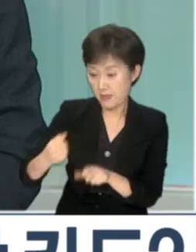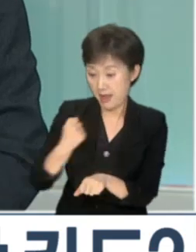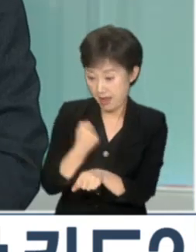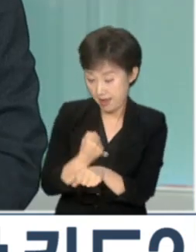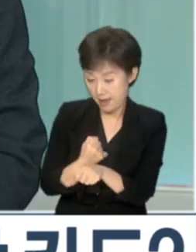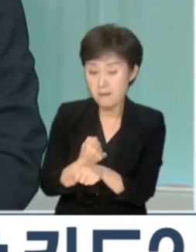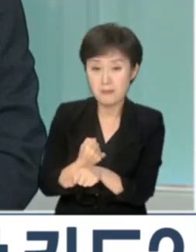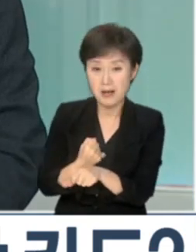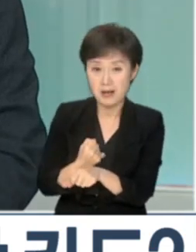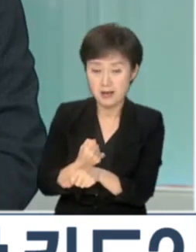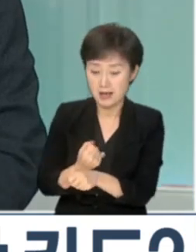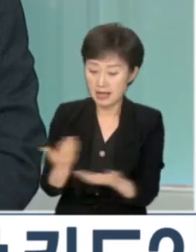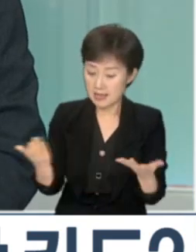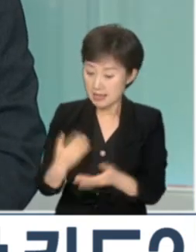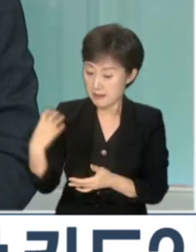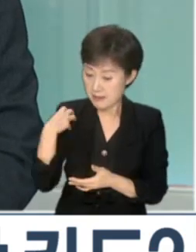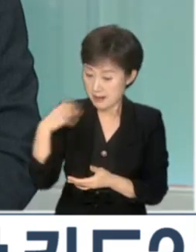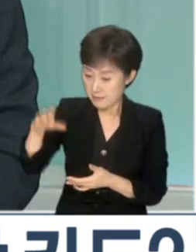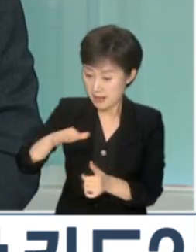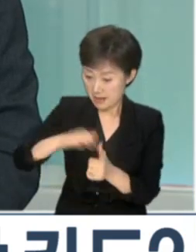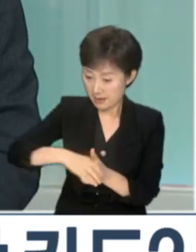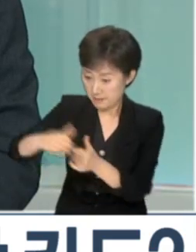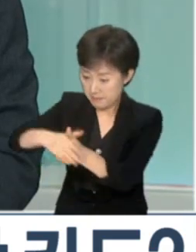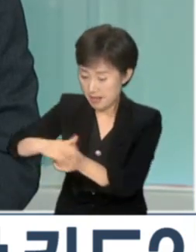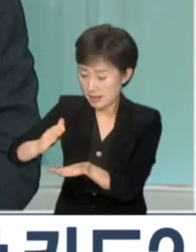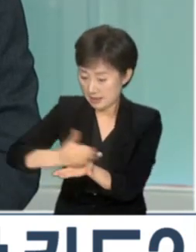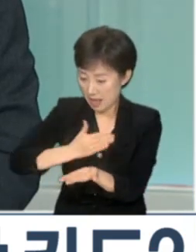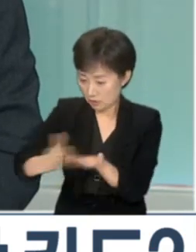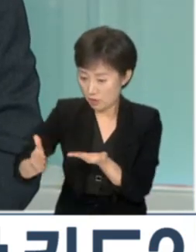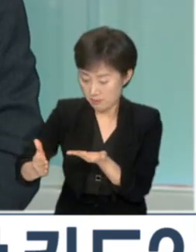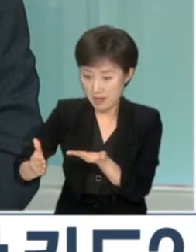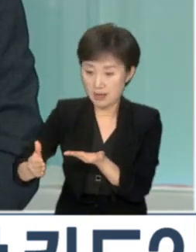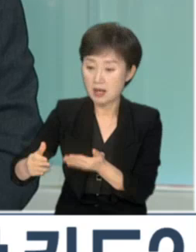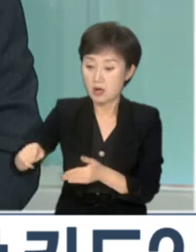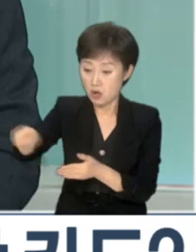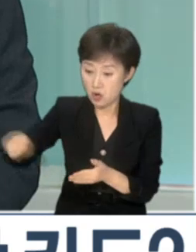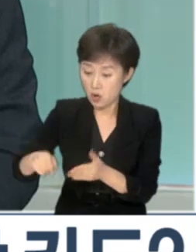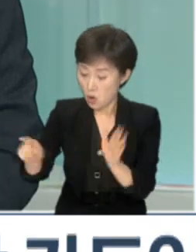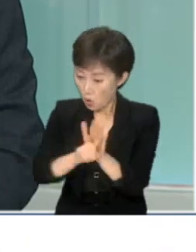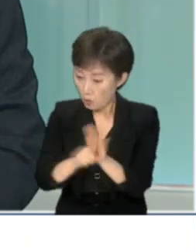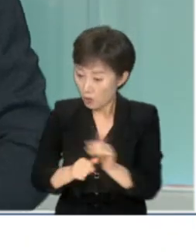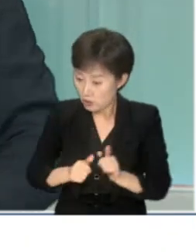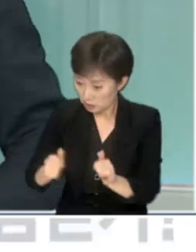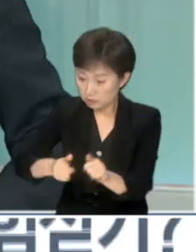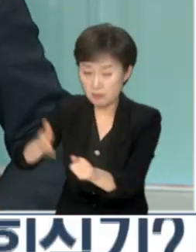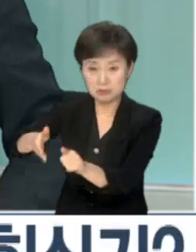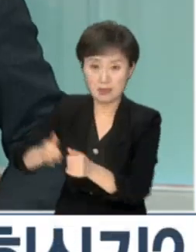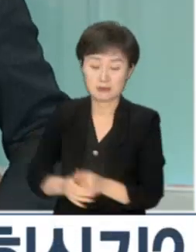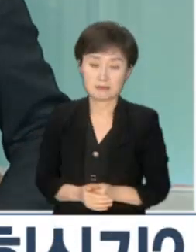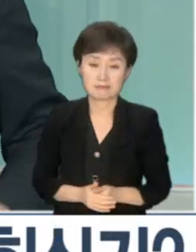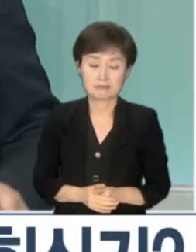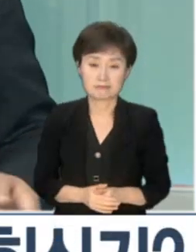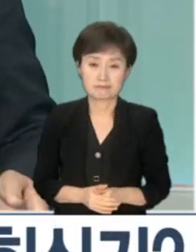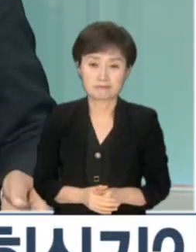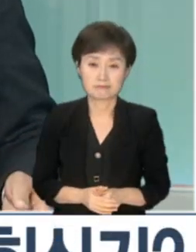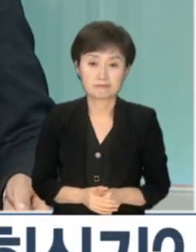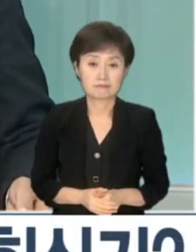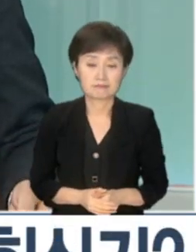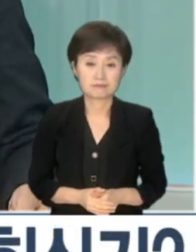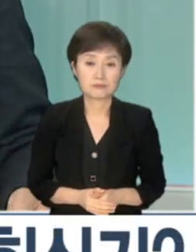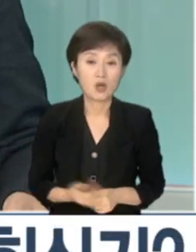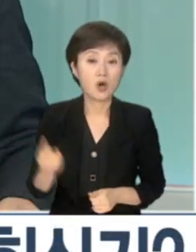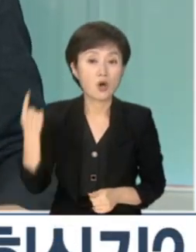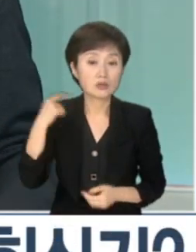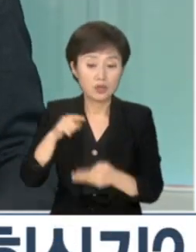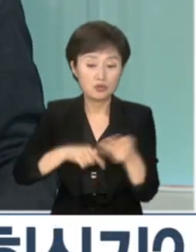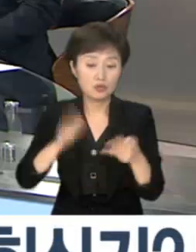해서 당은 당의 어떤 전략과 또 홍보, 총선을 위해서 이런 역할을 하지만은 그러면 어제 중재에 좀 윤 대통령이